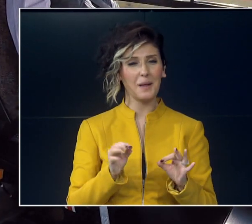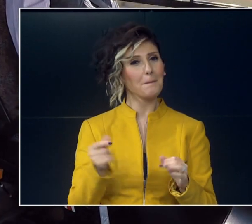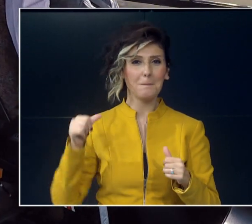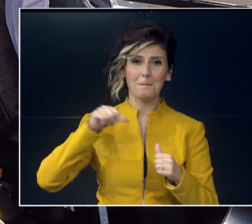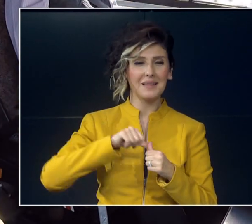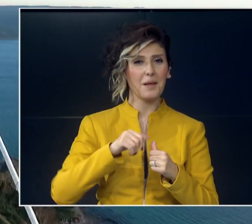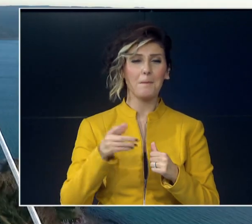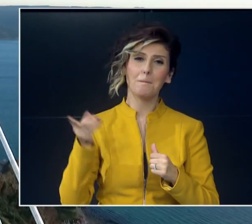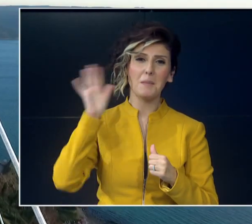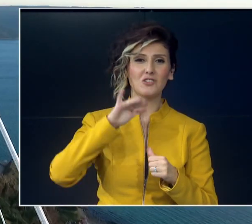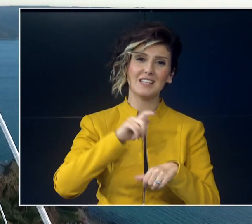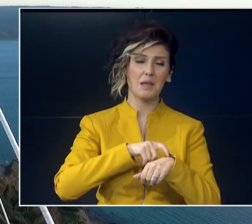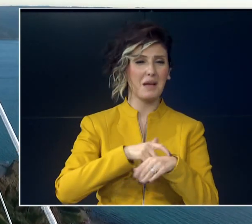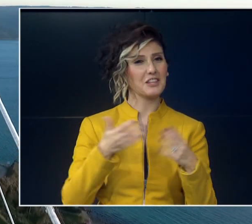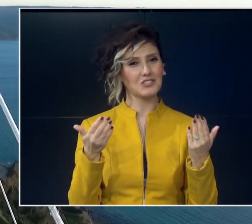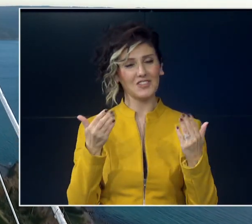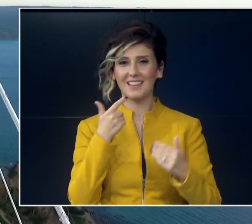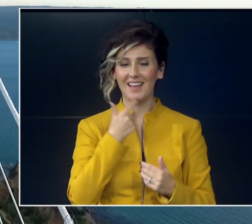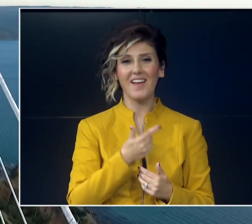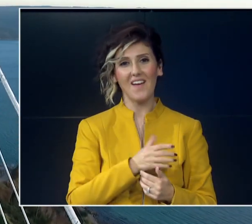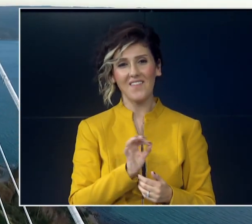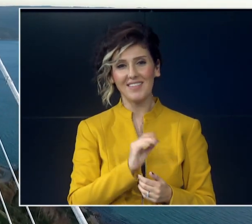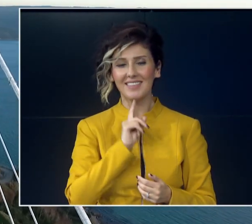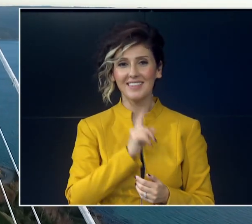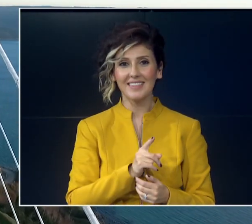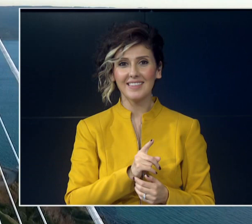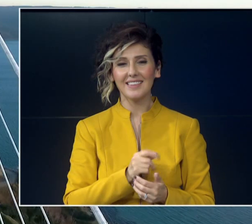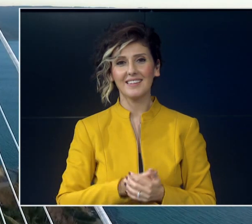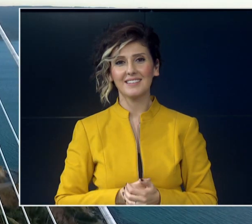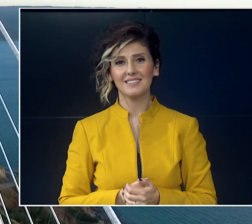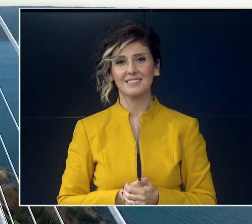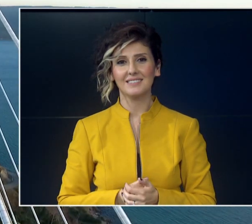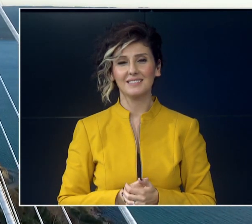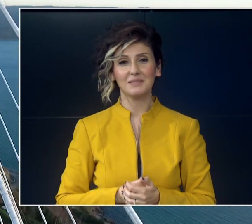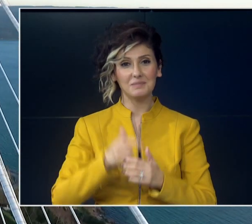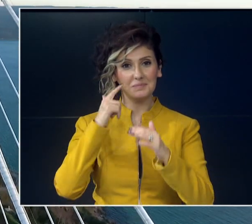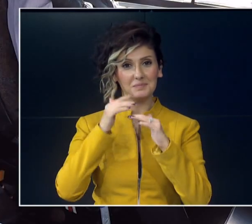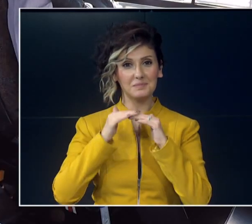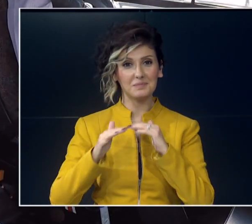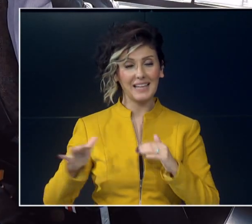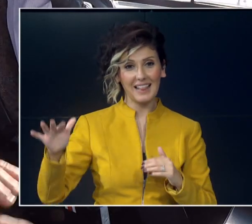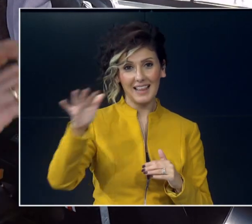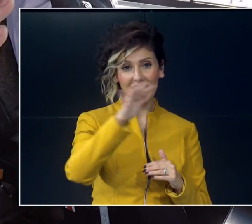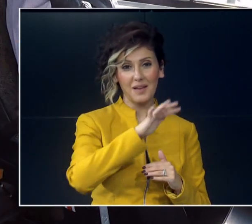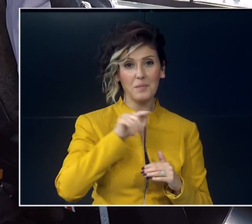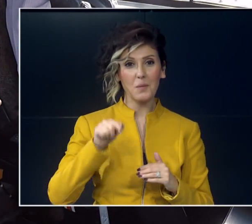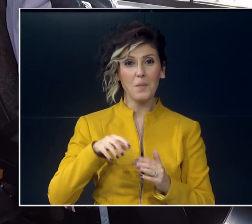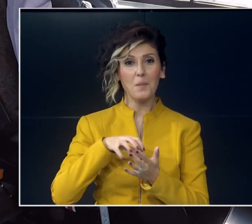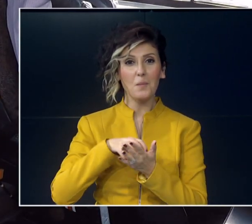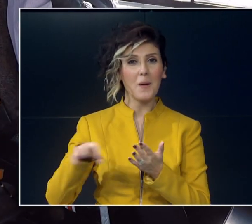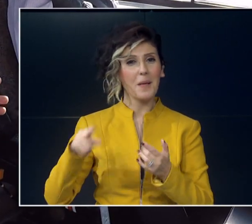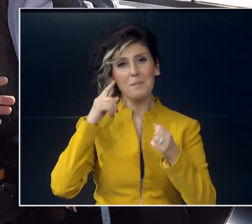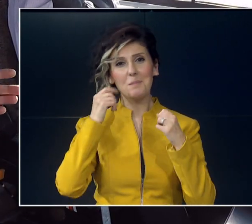bir zaman. Evet, evet. Ama eminim, yani millet bu bölümden